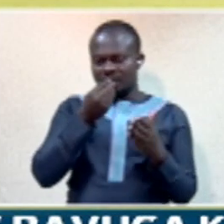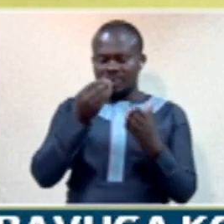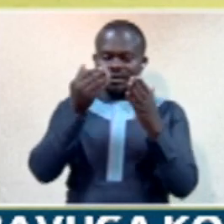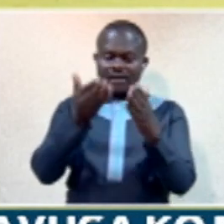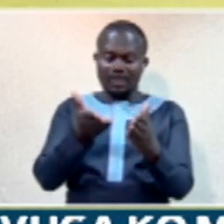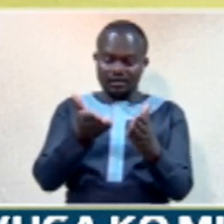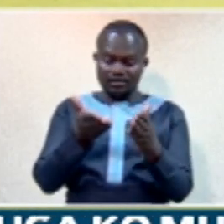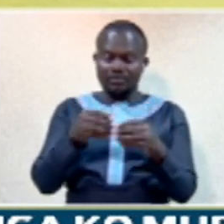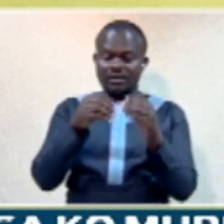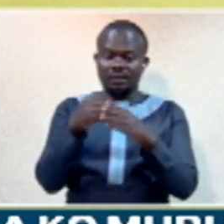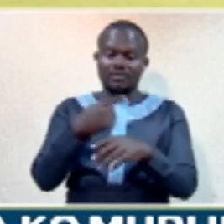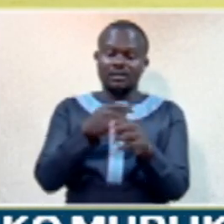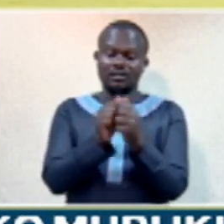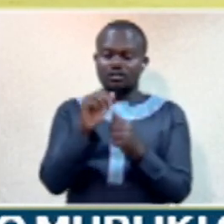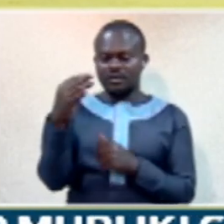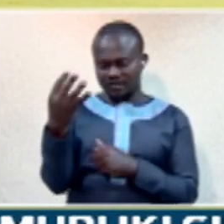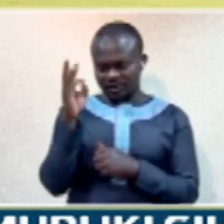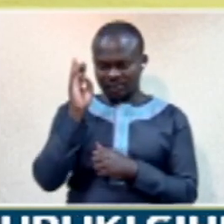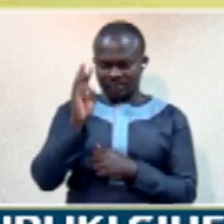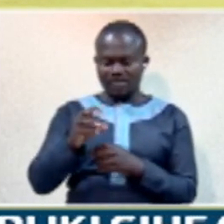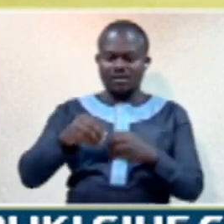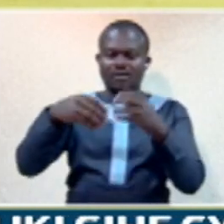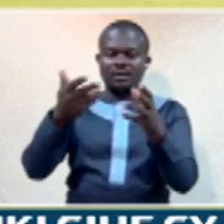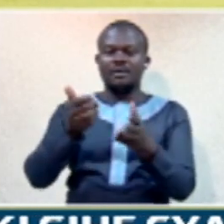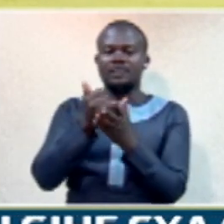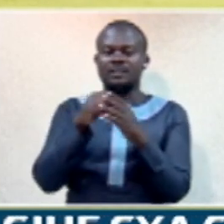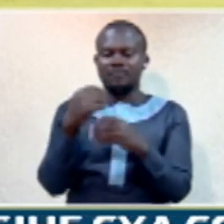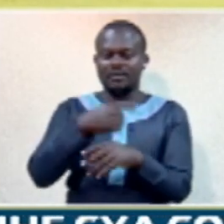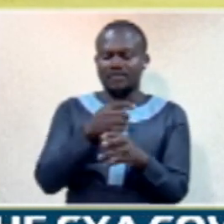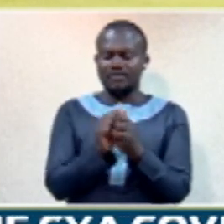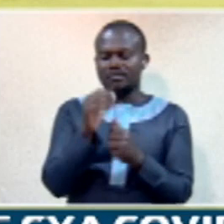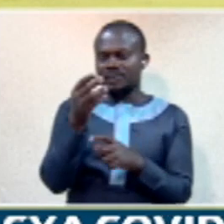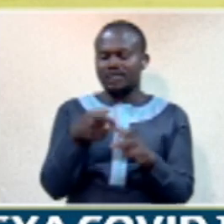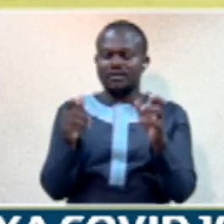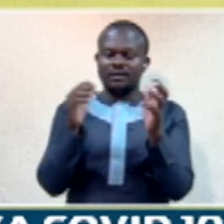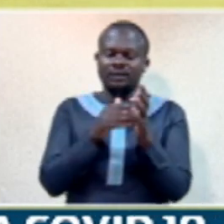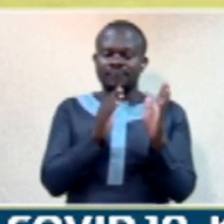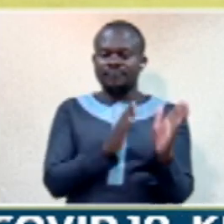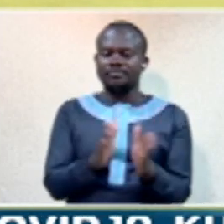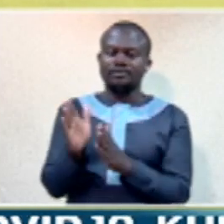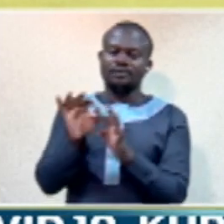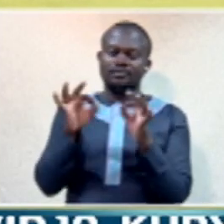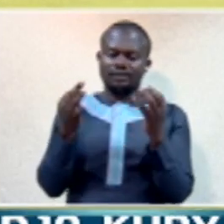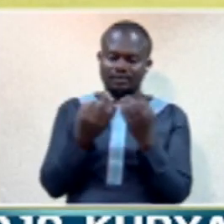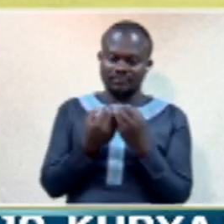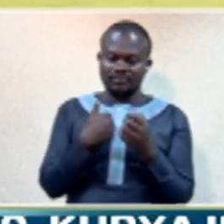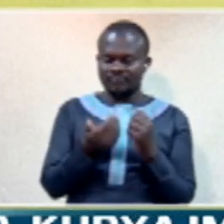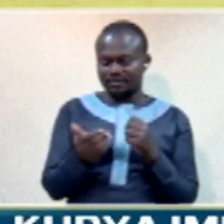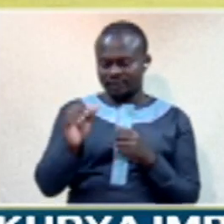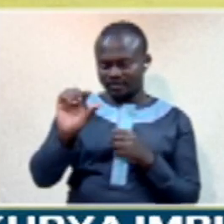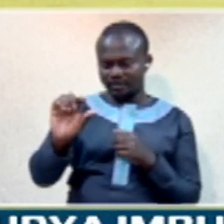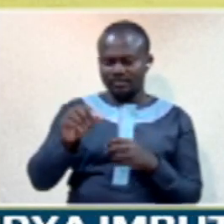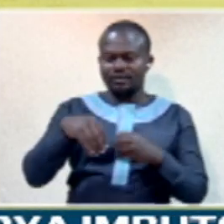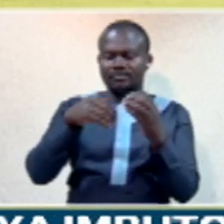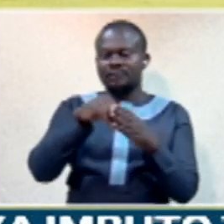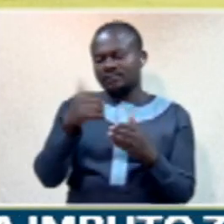14 turabibaha ibibatunga iminsi 14 ndetse twanateganyije ku miryango ifite abana batoya